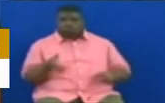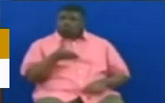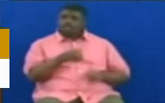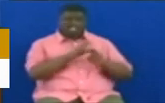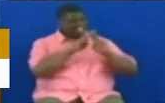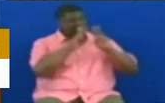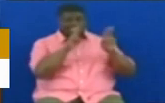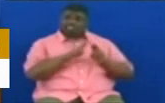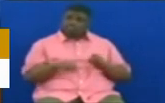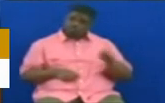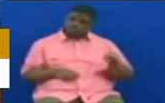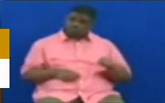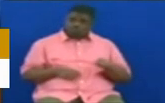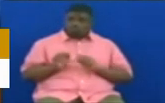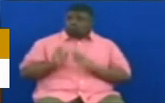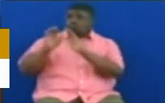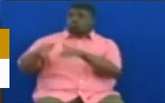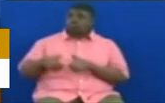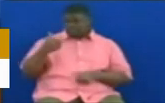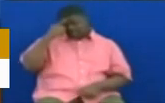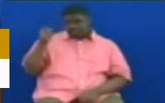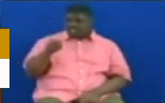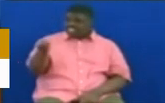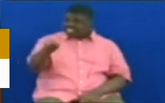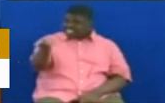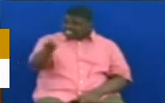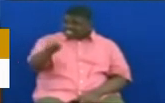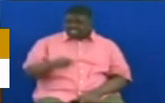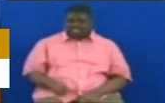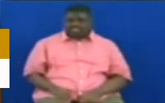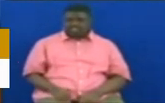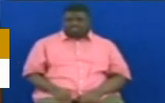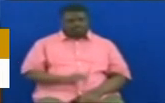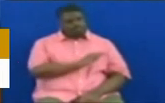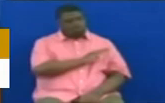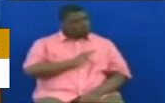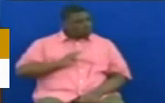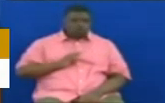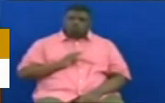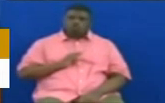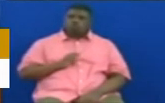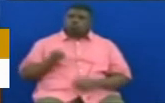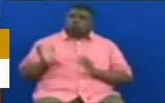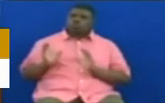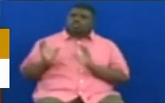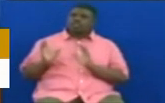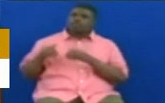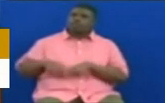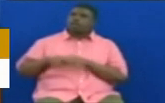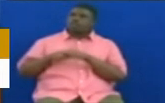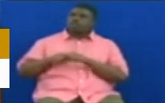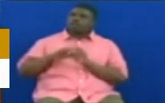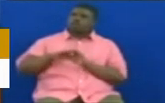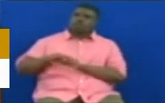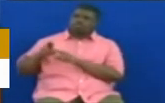international, ambayo bunge hili linawaaminia zaidi nyinyi. Hapo tu tungelishauri mchukue hii mamlaka